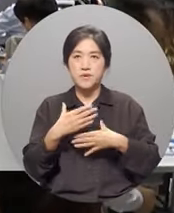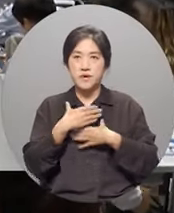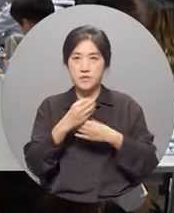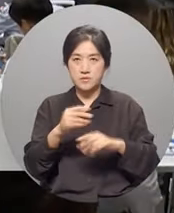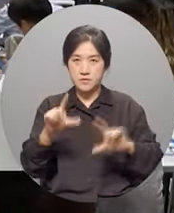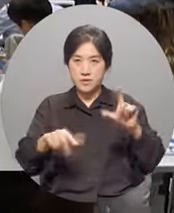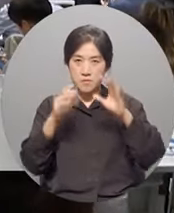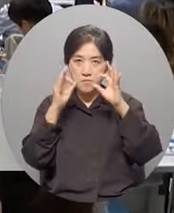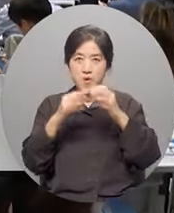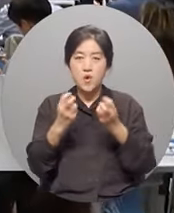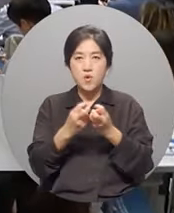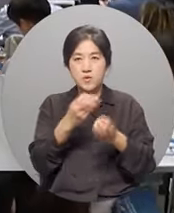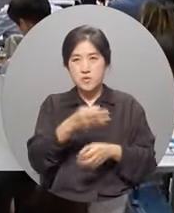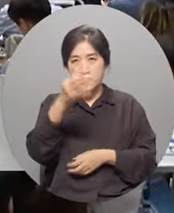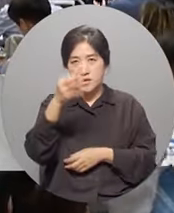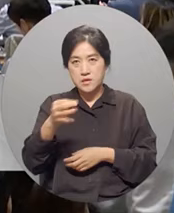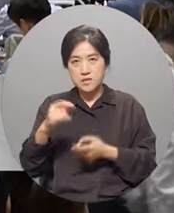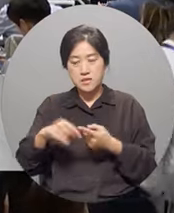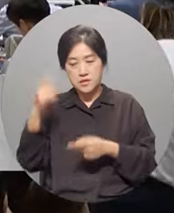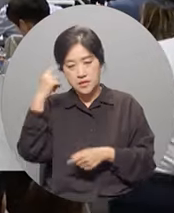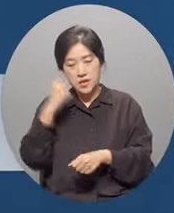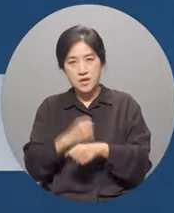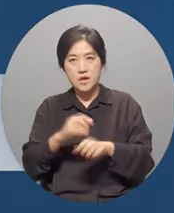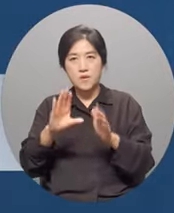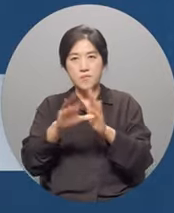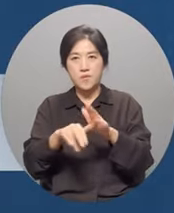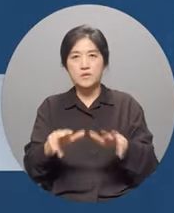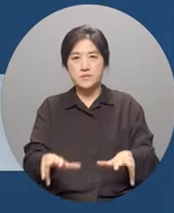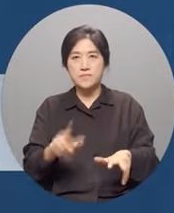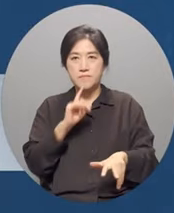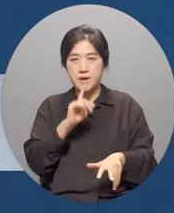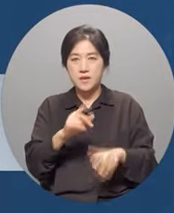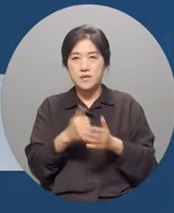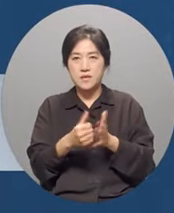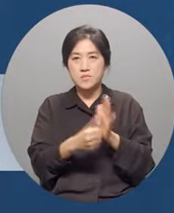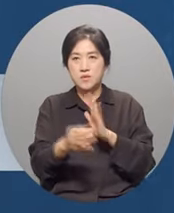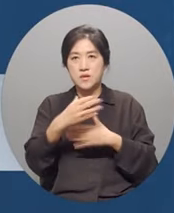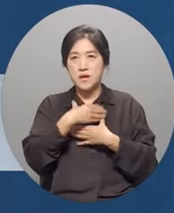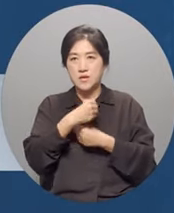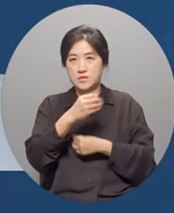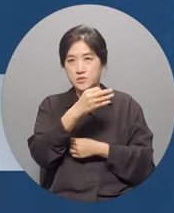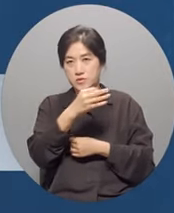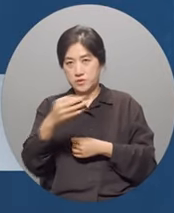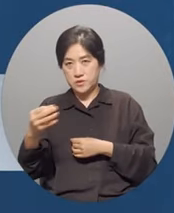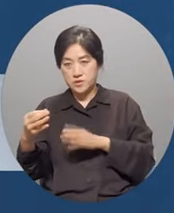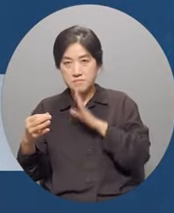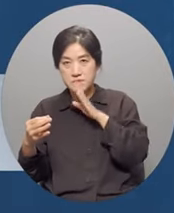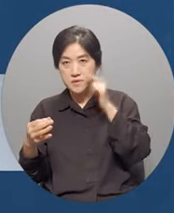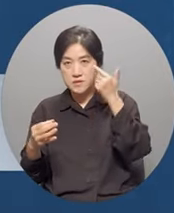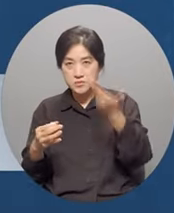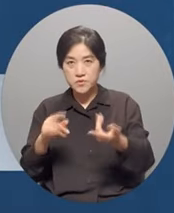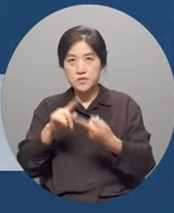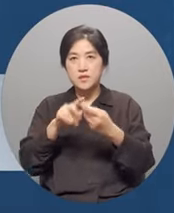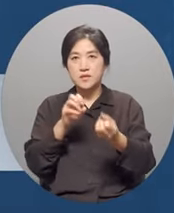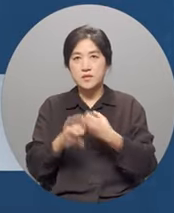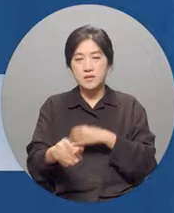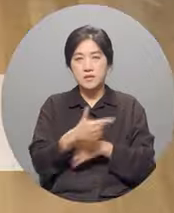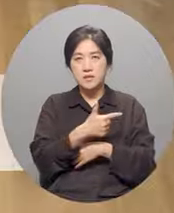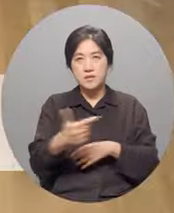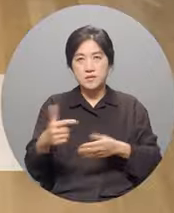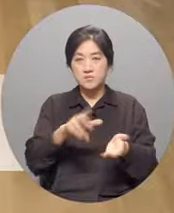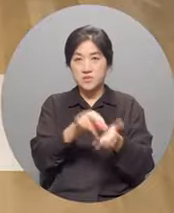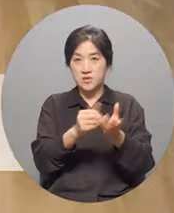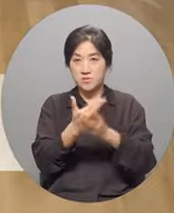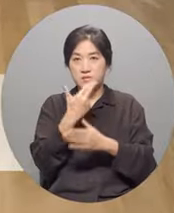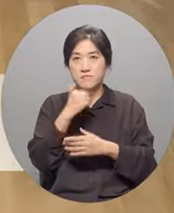봐서 어떻게 움직일지 생각해 볼 때라고 말했습니다 이총재는 물가가 안정기에 접어 들었느냐 질문에 대해서는 큰 충격이